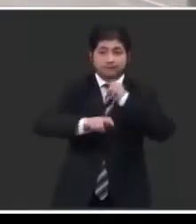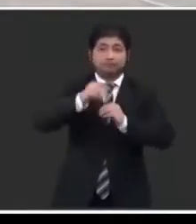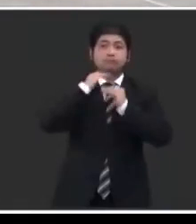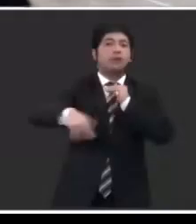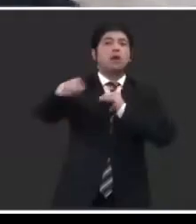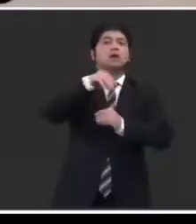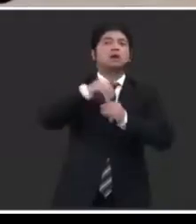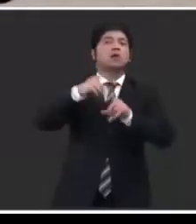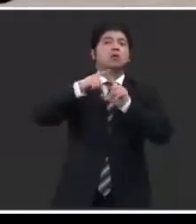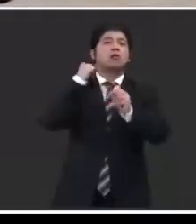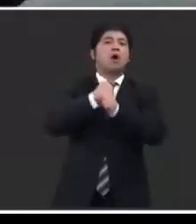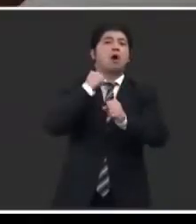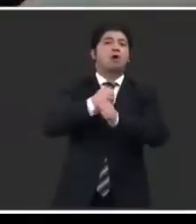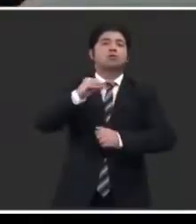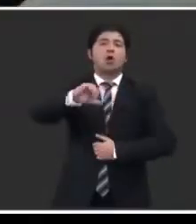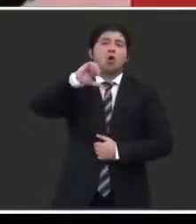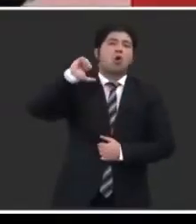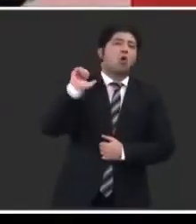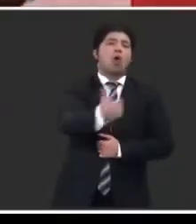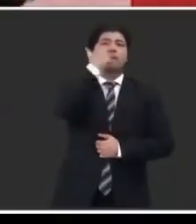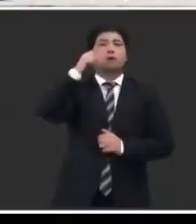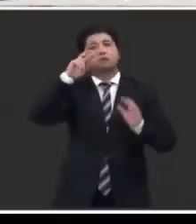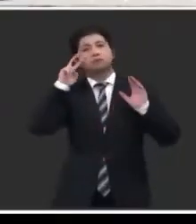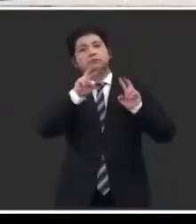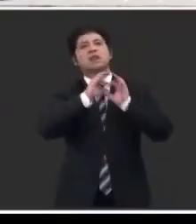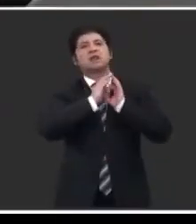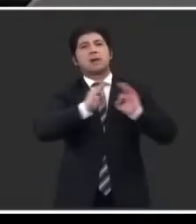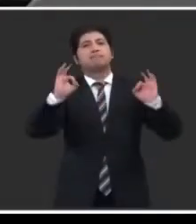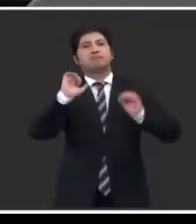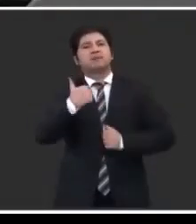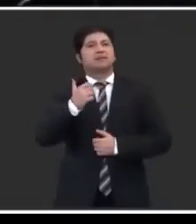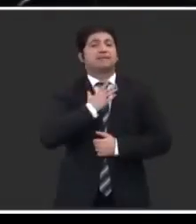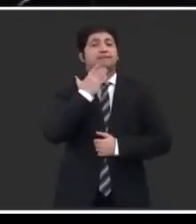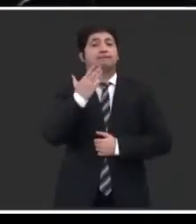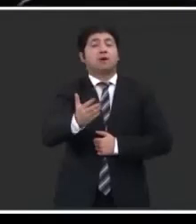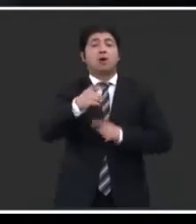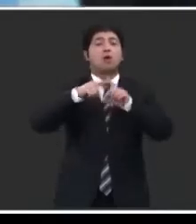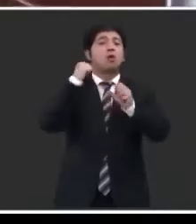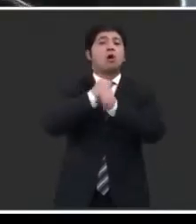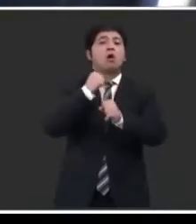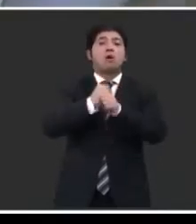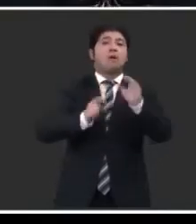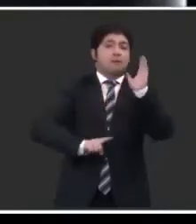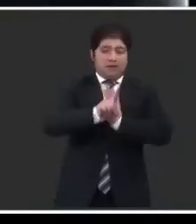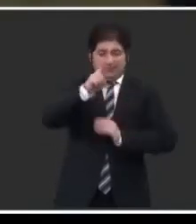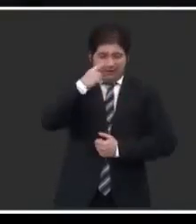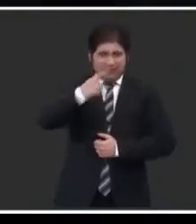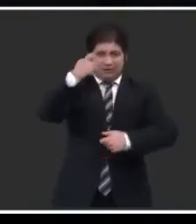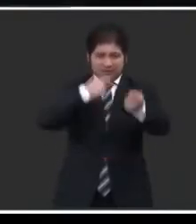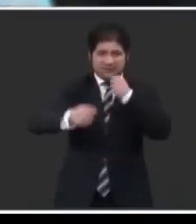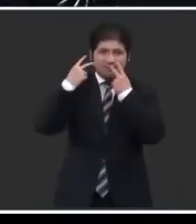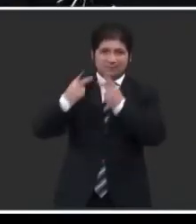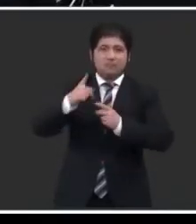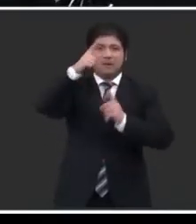Tok çok önemli bir sembol haline gelmiştir togun başarısı sadece bir firmanın